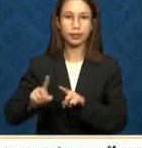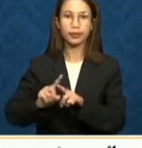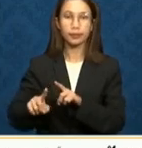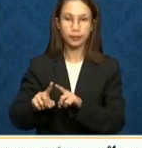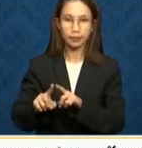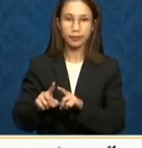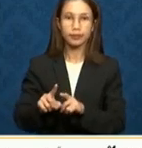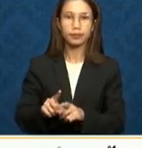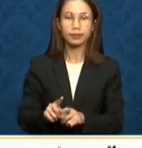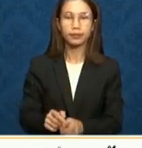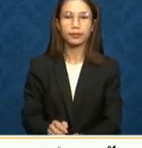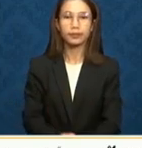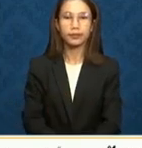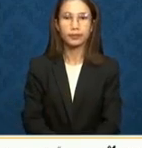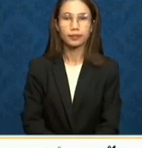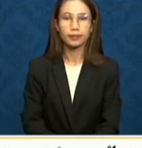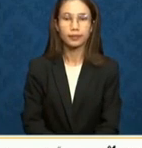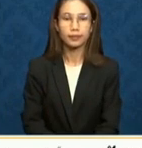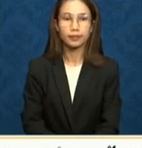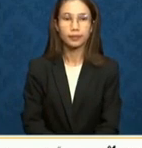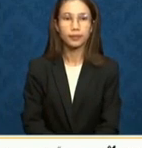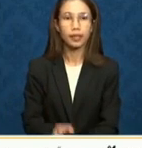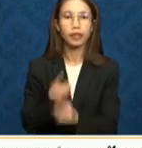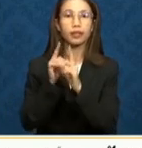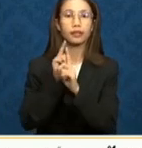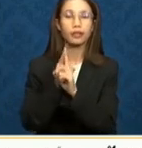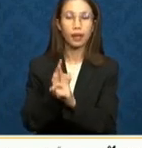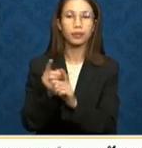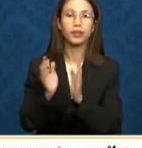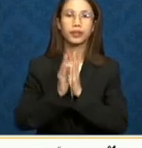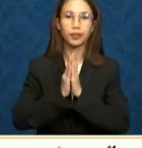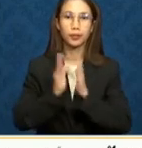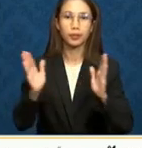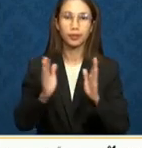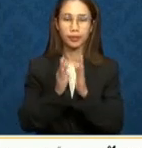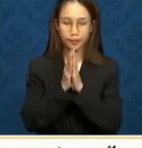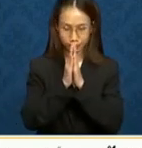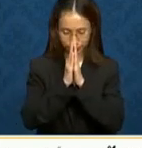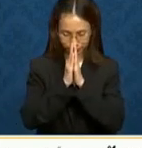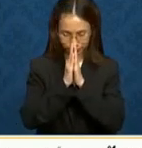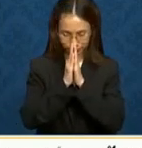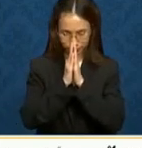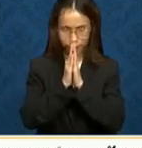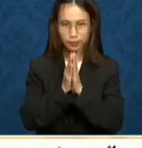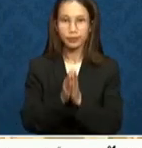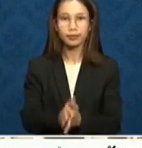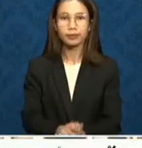ทีละขั้นทีละตอนนะครับตามที่ชี้แนะครับขอกราบขอบคุณครับสวัสดีครับ